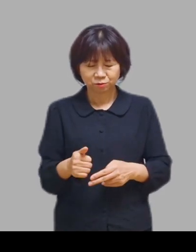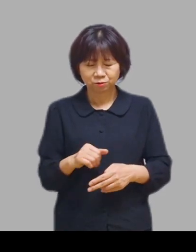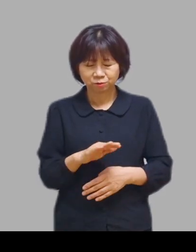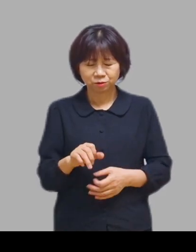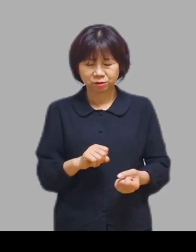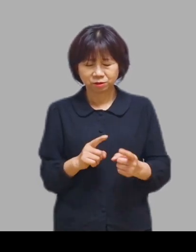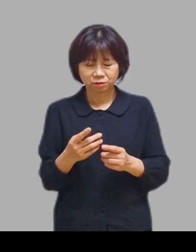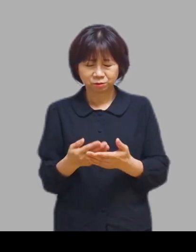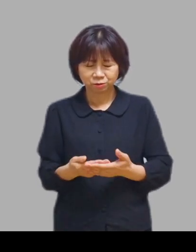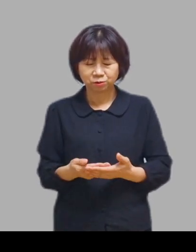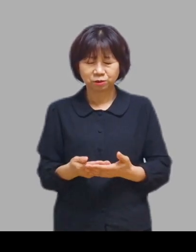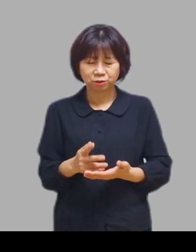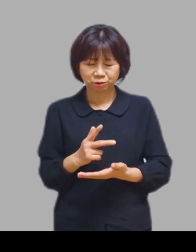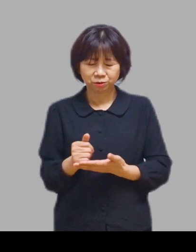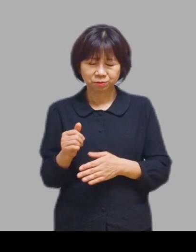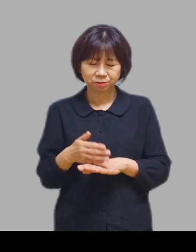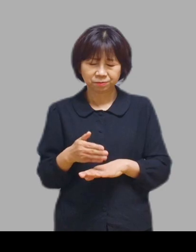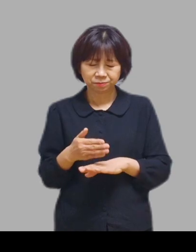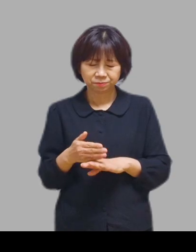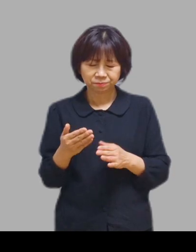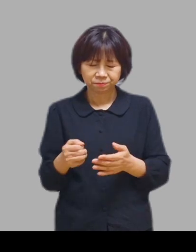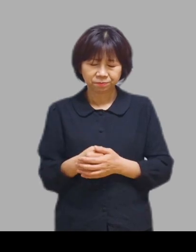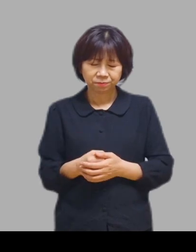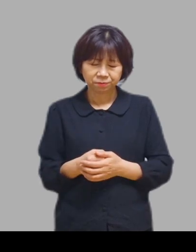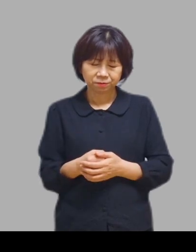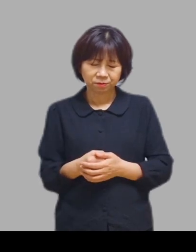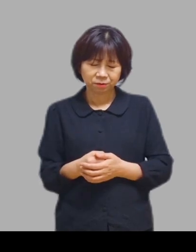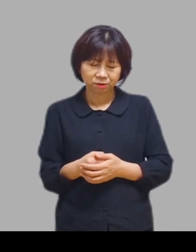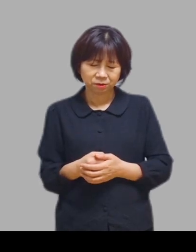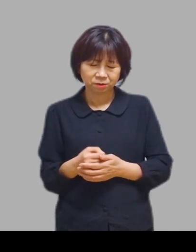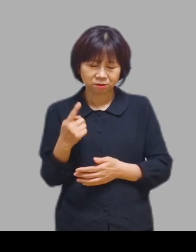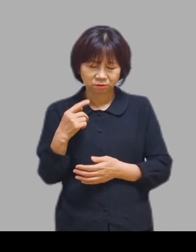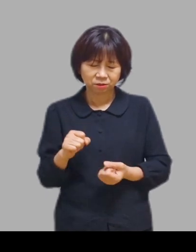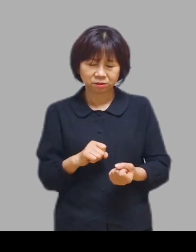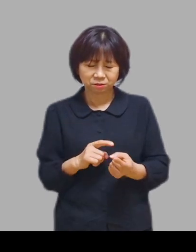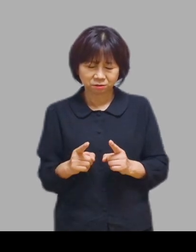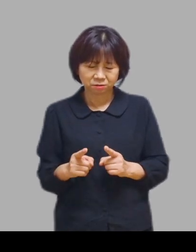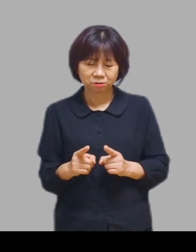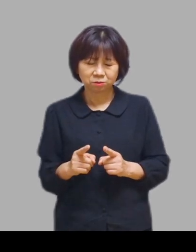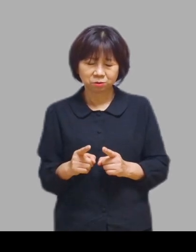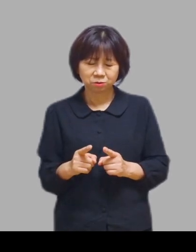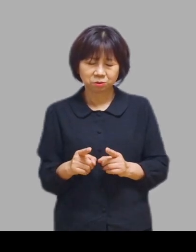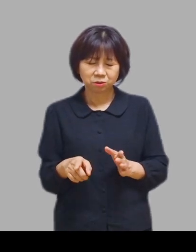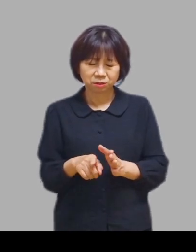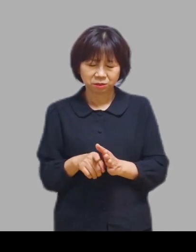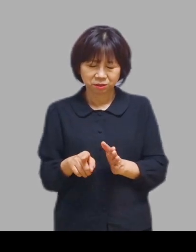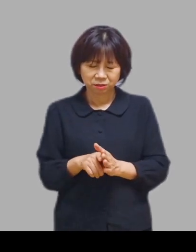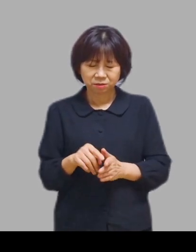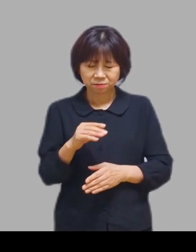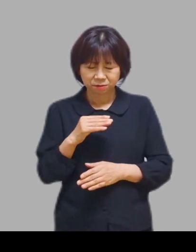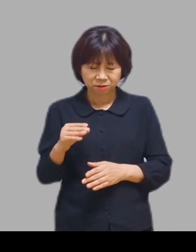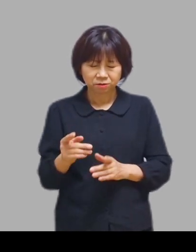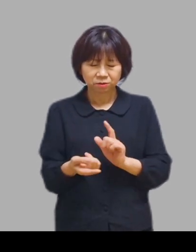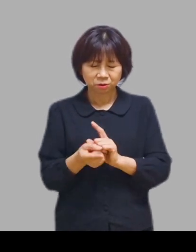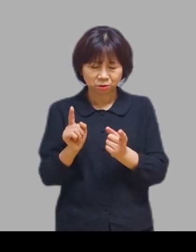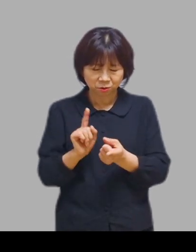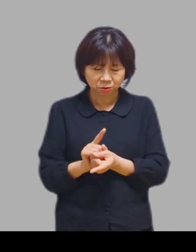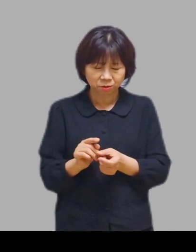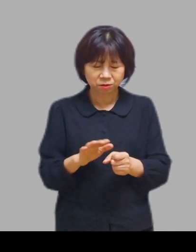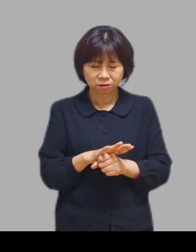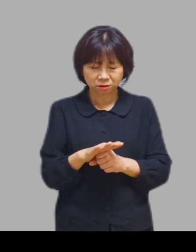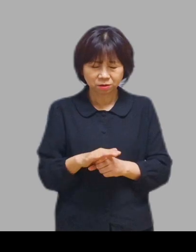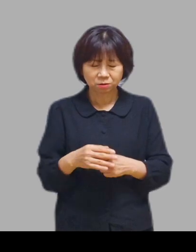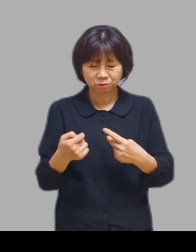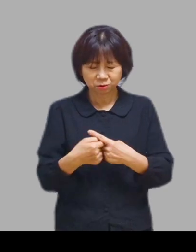우리를 살려주시니 감사합니다. 하나님, 우리 이제 좀 정신 좀 차리고 신앙으로 사랑하며 용서하며